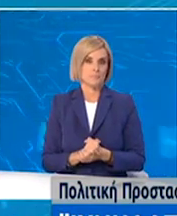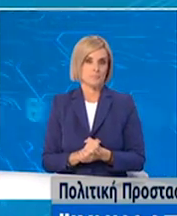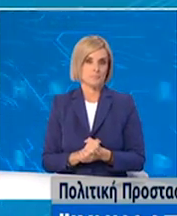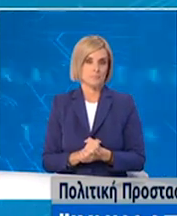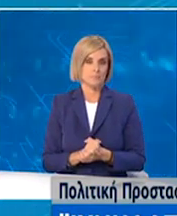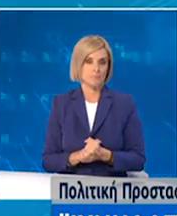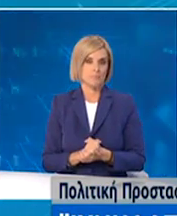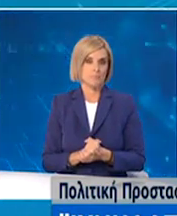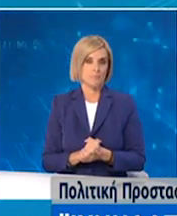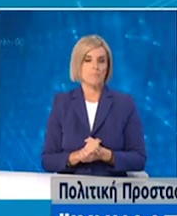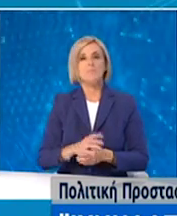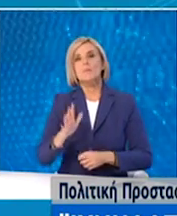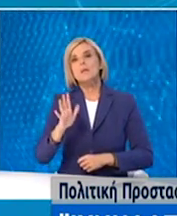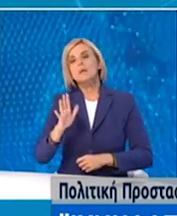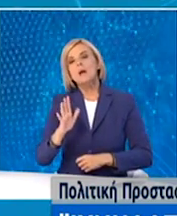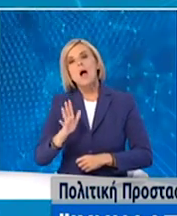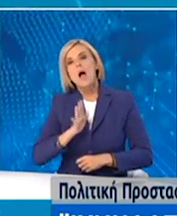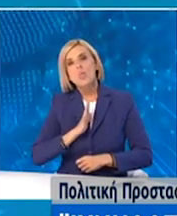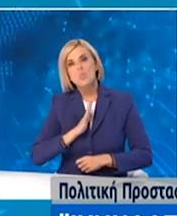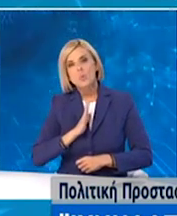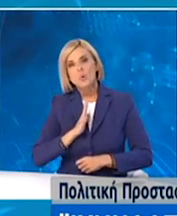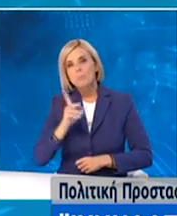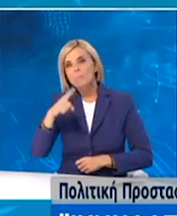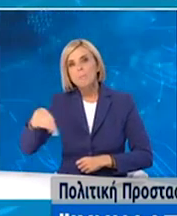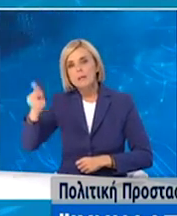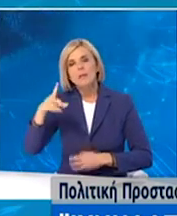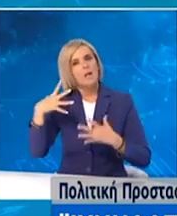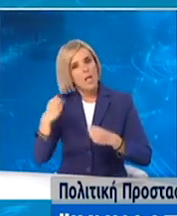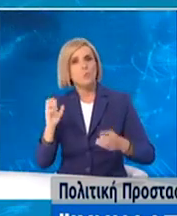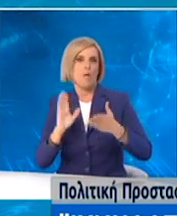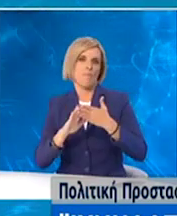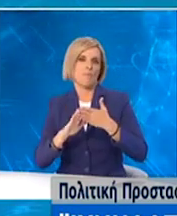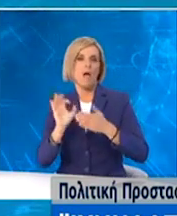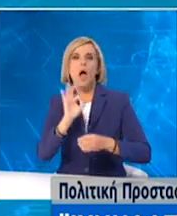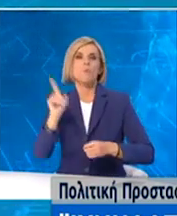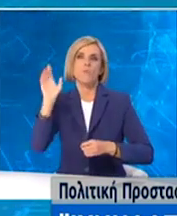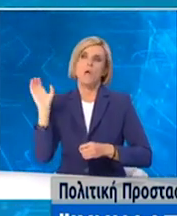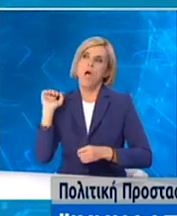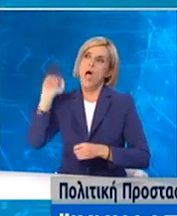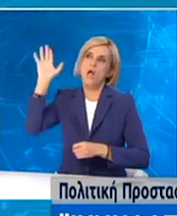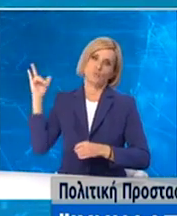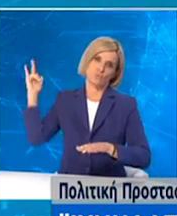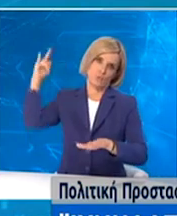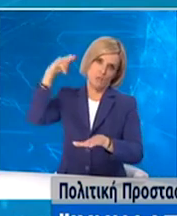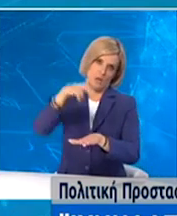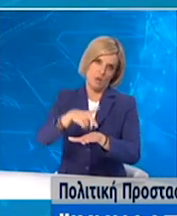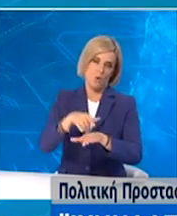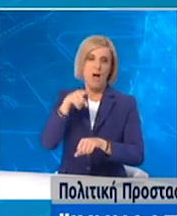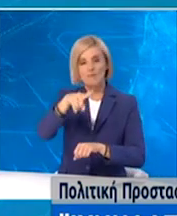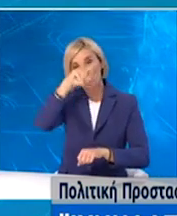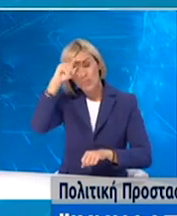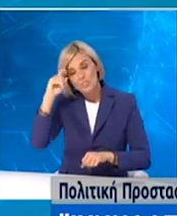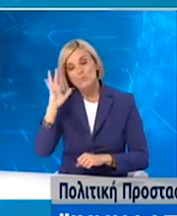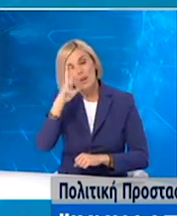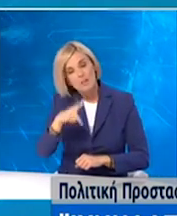με ανθρώπους ή με συμπολίτες μας, οι οποίοι έχουν έρθει από το εξωτερικό. Όμως αυτή είναι μια άσκηση που είναι δύσκολη, είναι